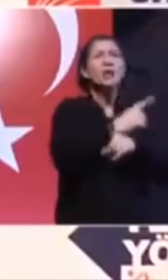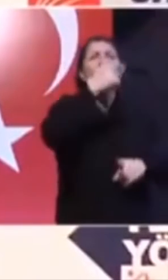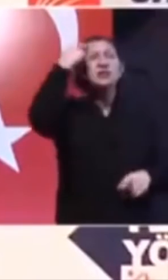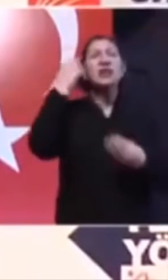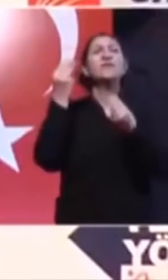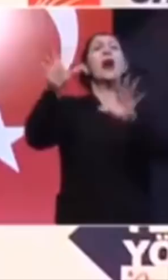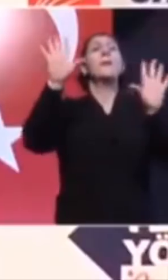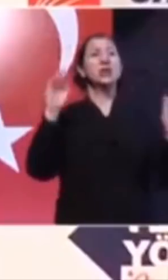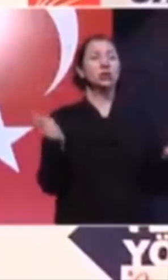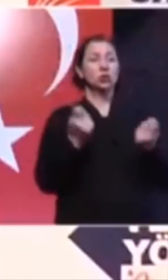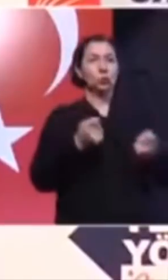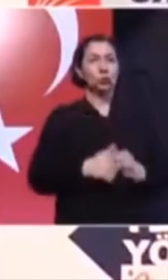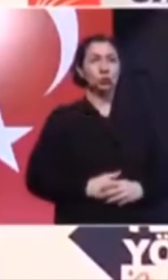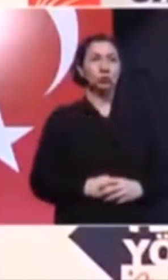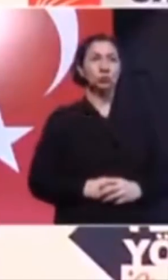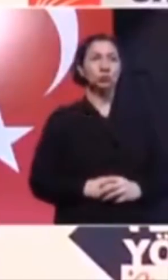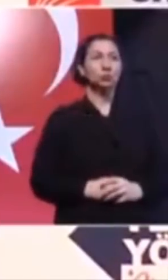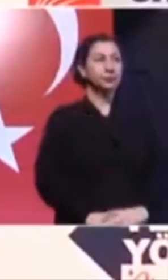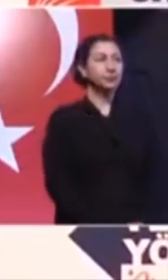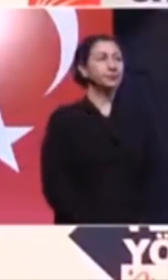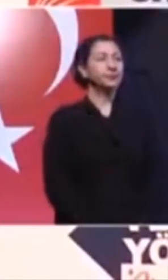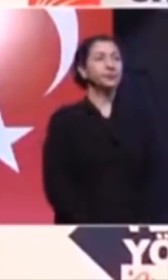için çalışıyoruz.